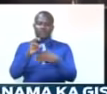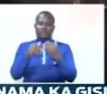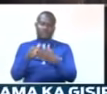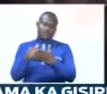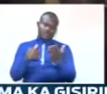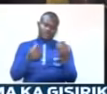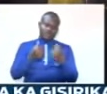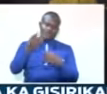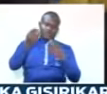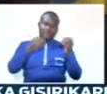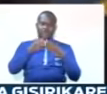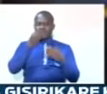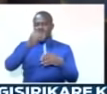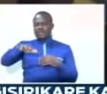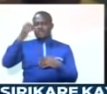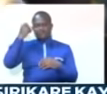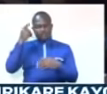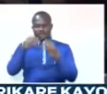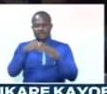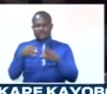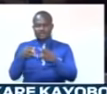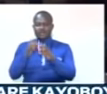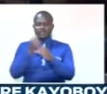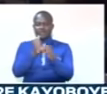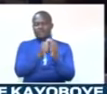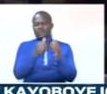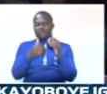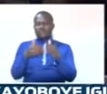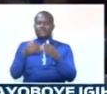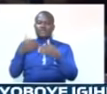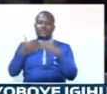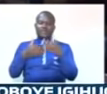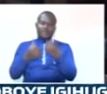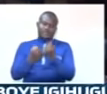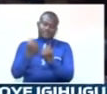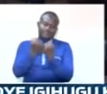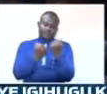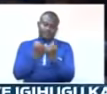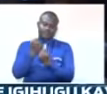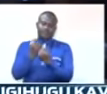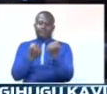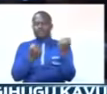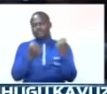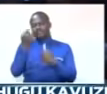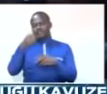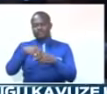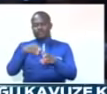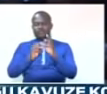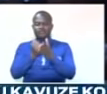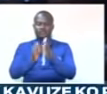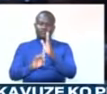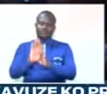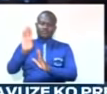se bakaba babitwara kujya kubirira hari so ni uburyo dukorana mu buryo bya hafi byo kunganirana one mu buryo bwo kubateza